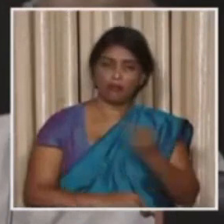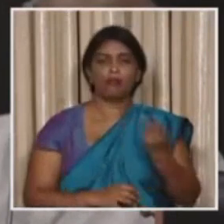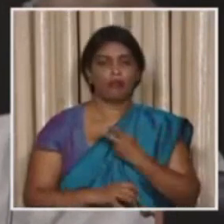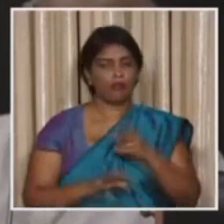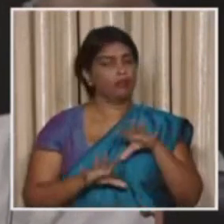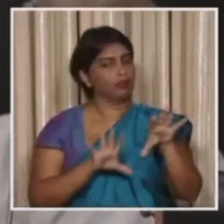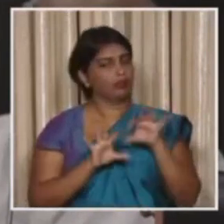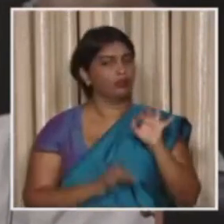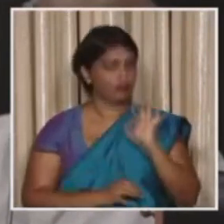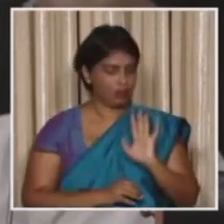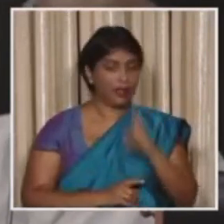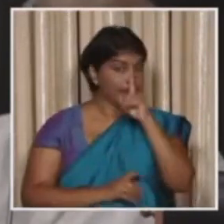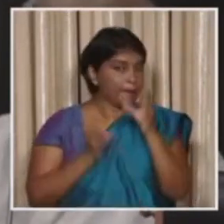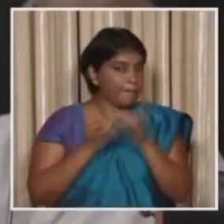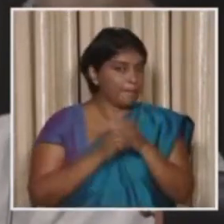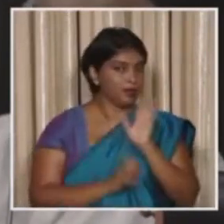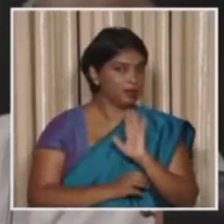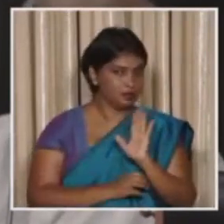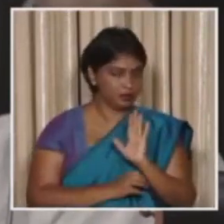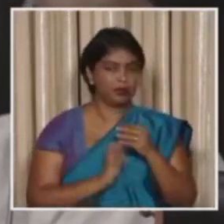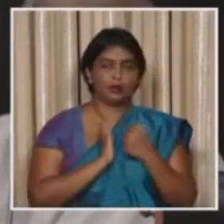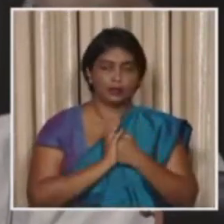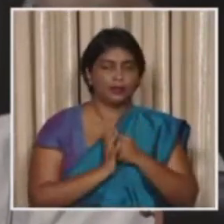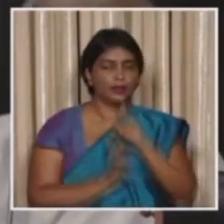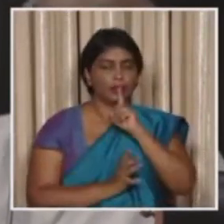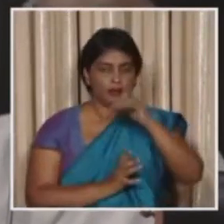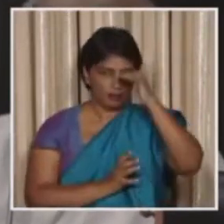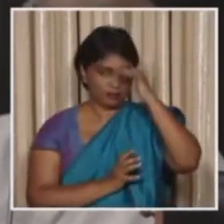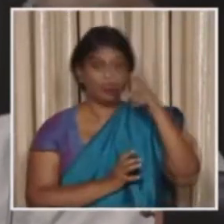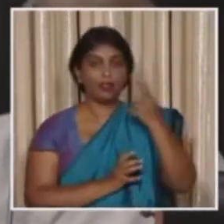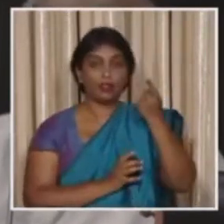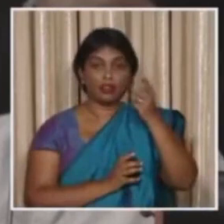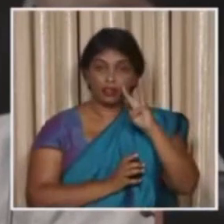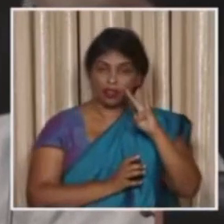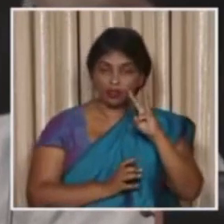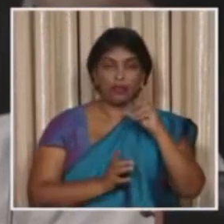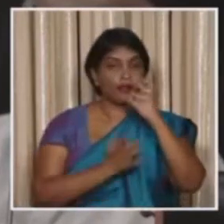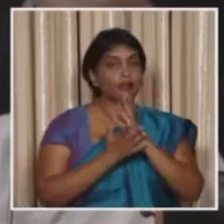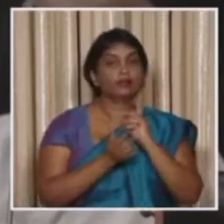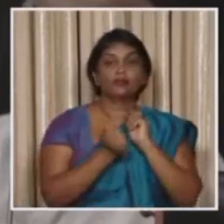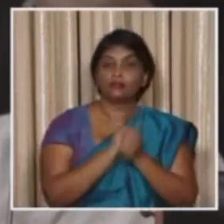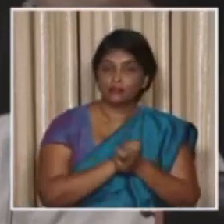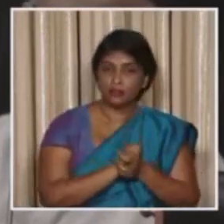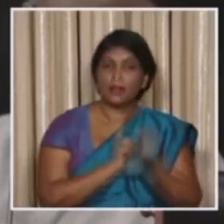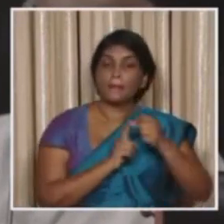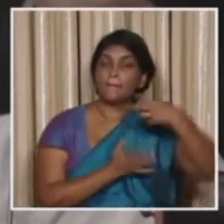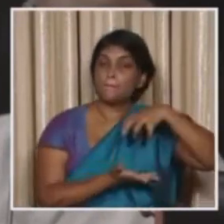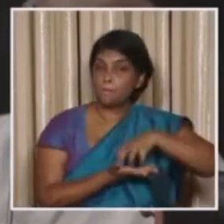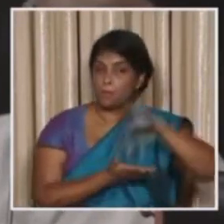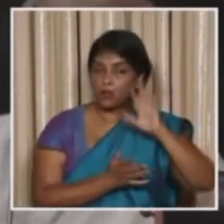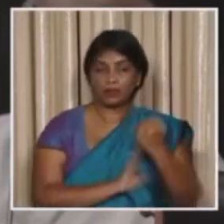තෝරන්ට වමන එක පක්ෂයකින් නෙමෙයි. ගරු කථානායකතුමනි, 13 වැනි සංශෝධනය යටතේ පළාත් සභාව